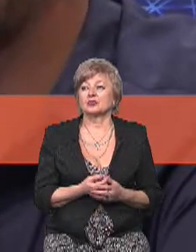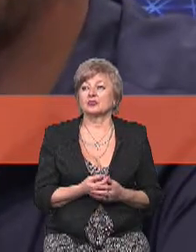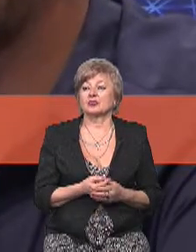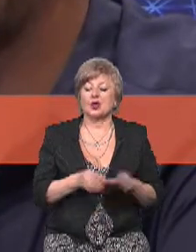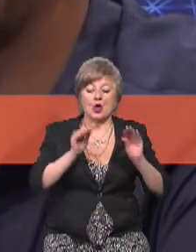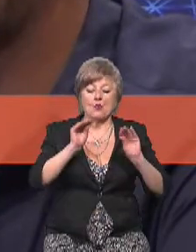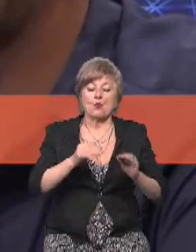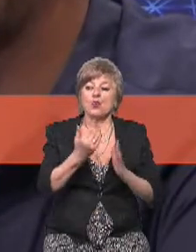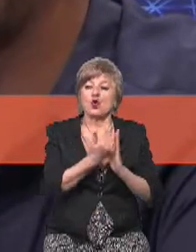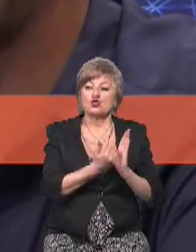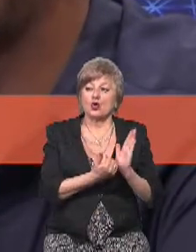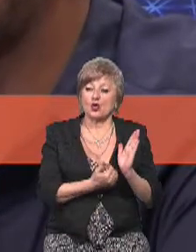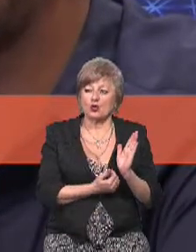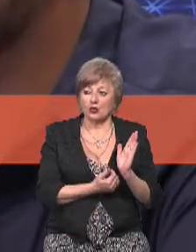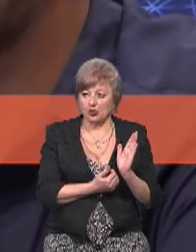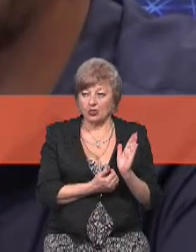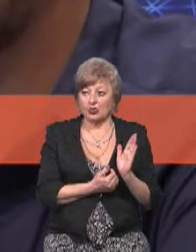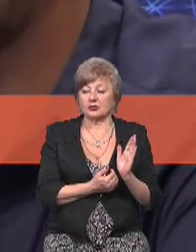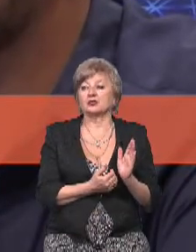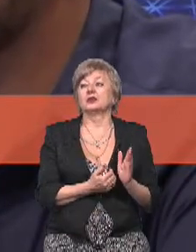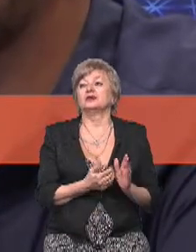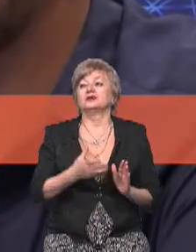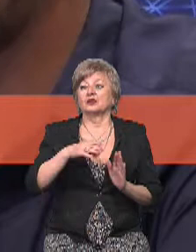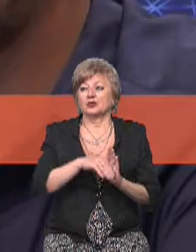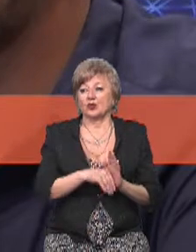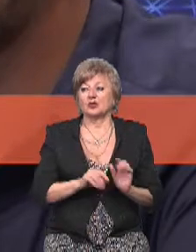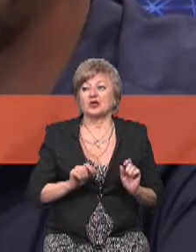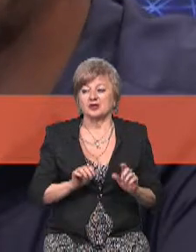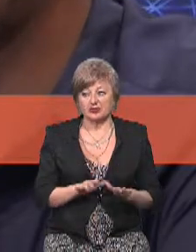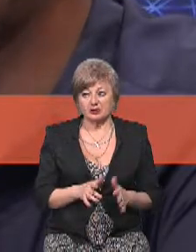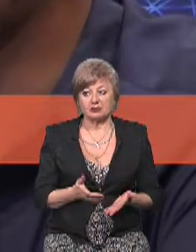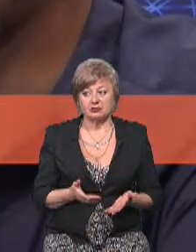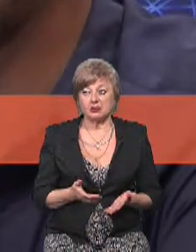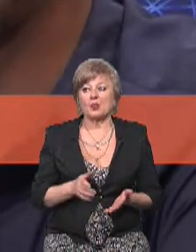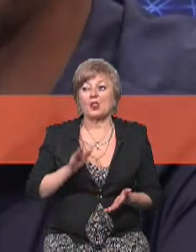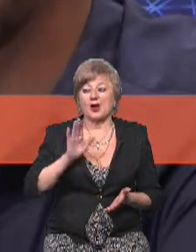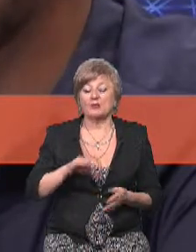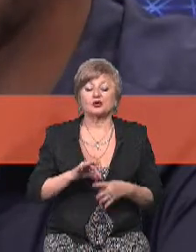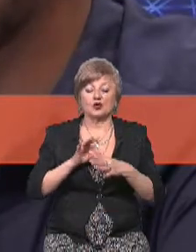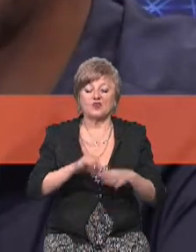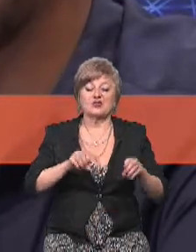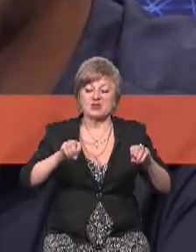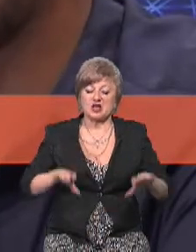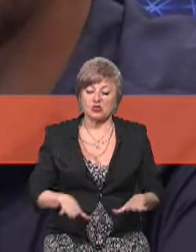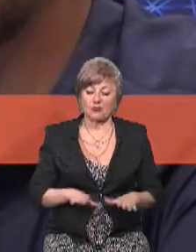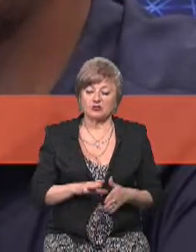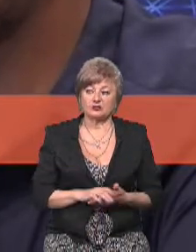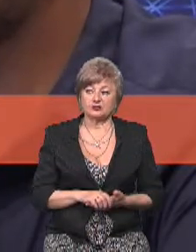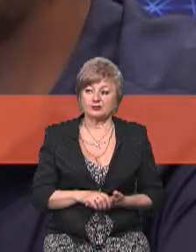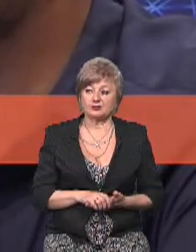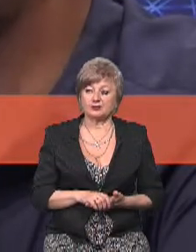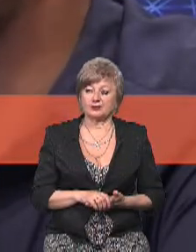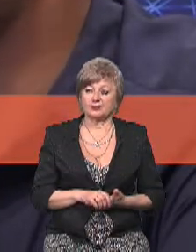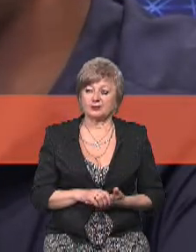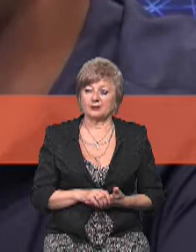скласти протокол, здійснити необхідне провадження по справі, а потім винести постанову.